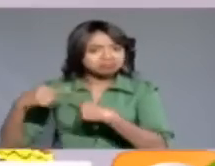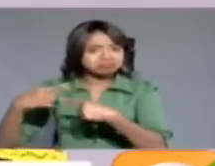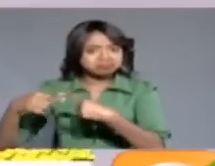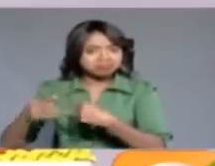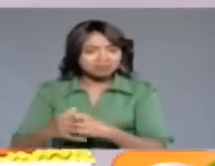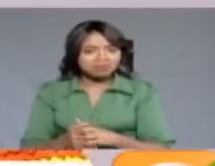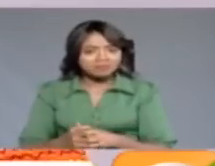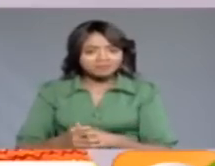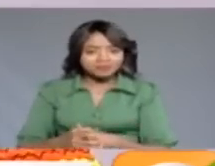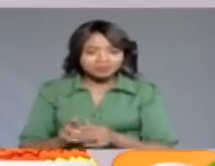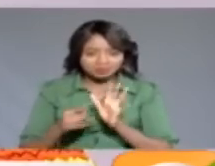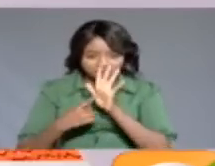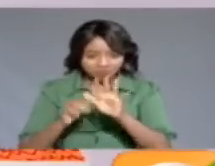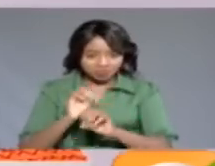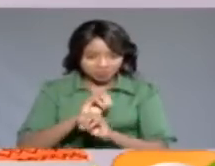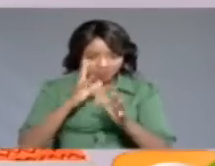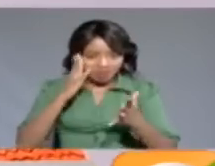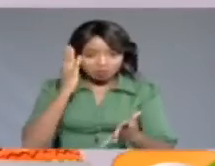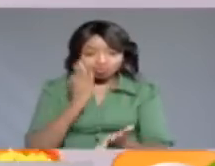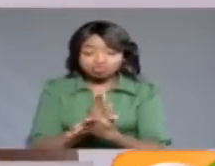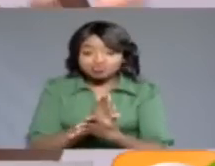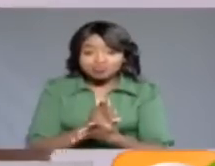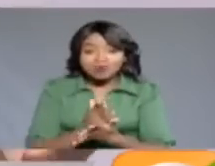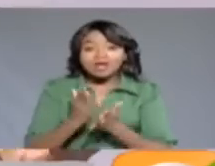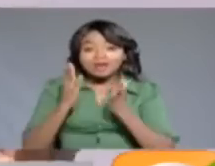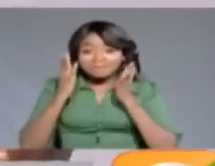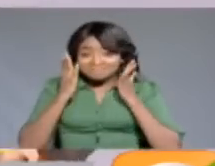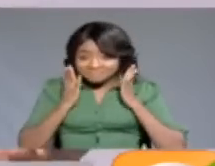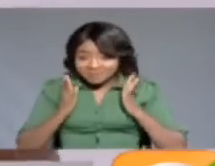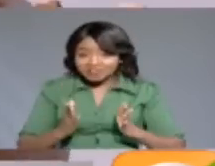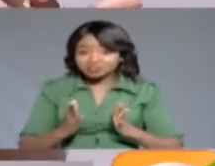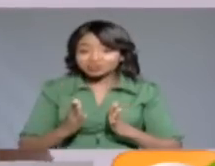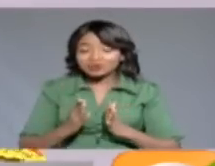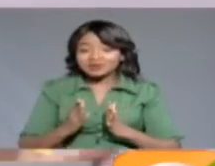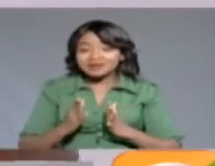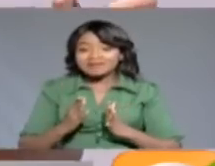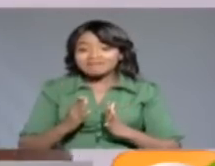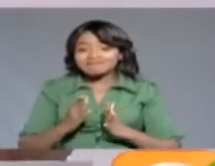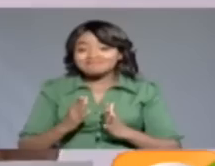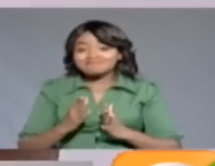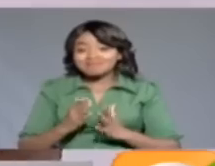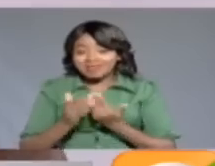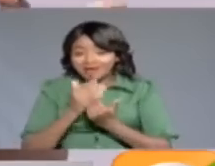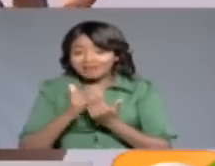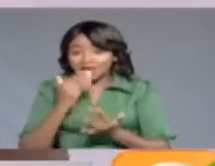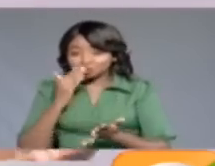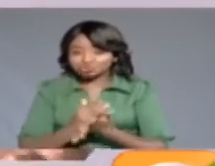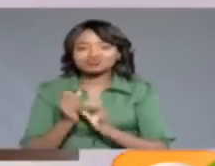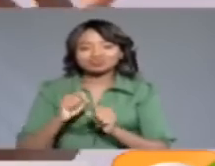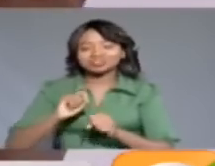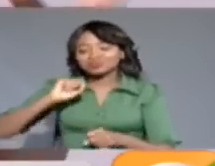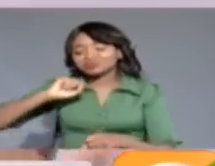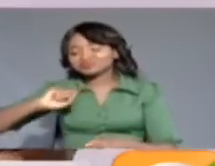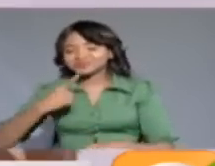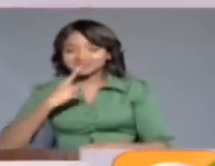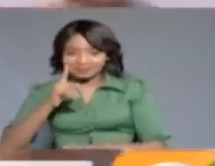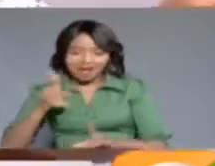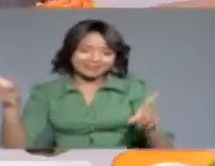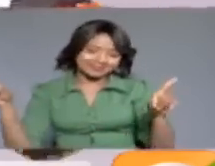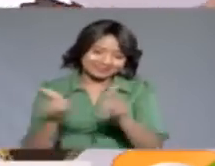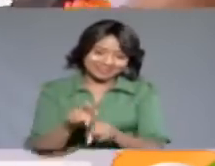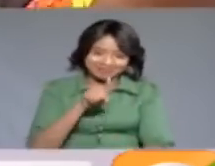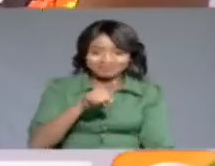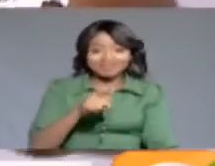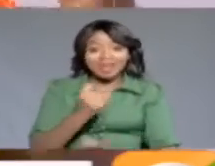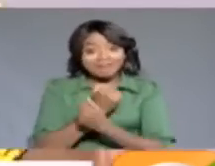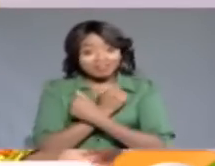wazi ya kwamba kama mtu anakujali kweli, anakupenda kweli, atakujibu. Atakwambia na wewe pia uwe na siku njema. Nawapenda hata wewe nakupenda. Sasa